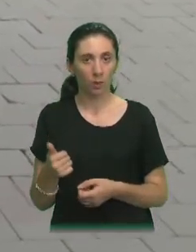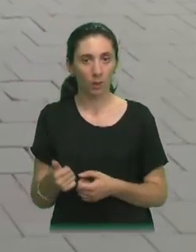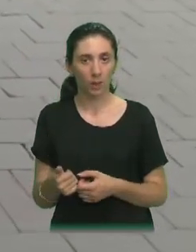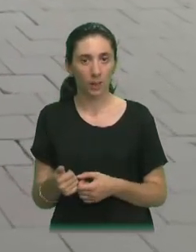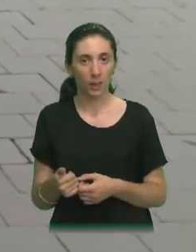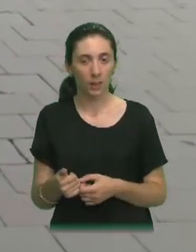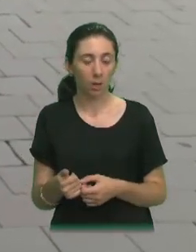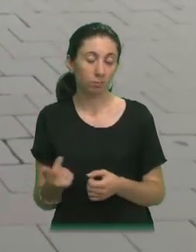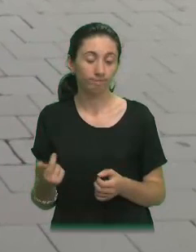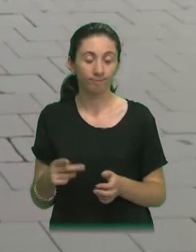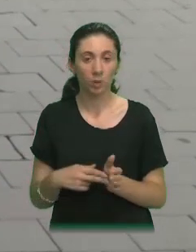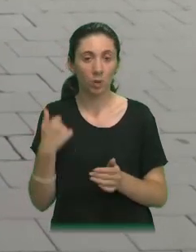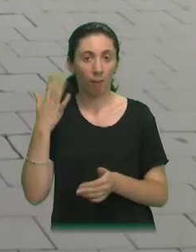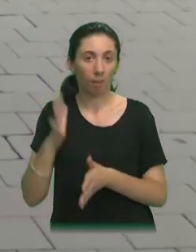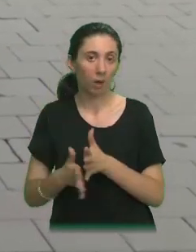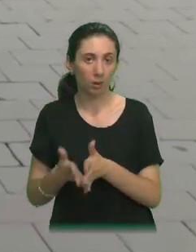to počela s njima